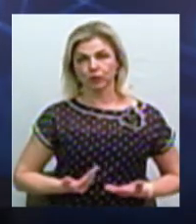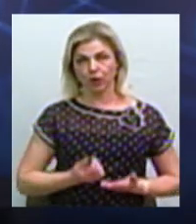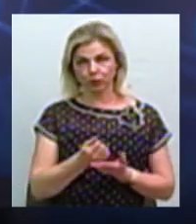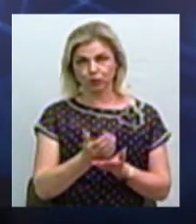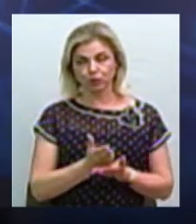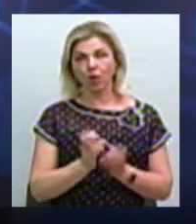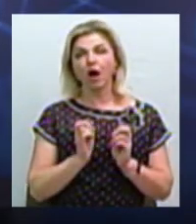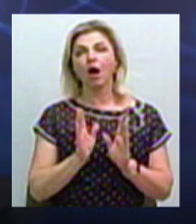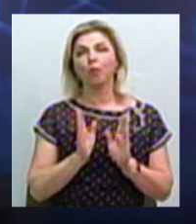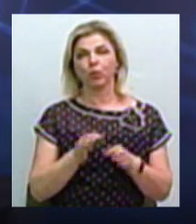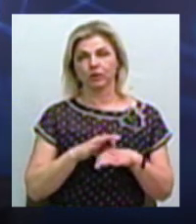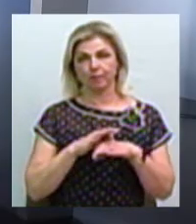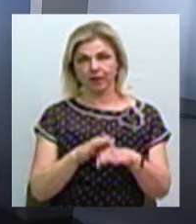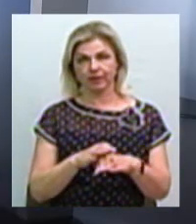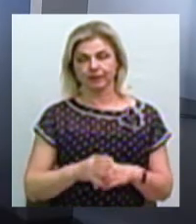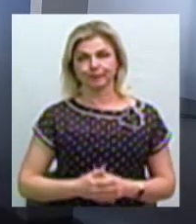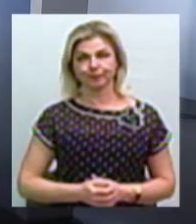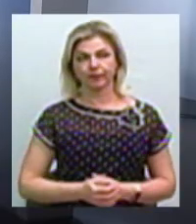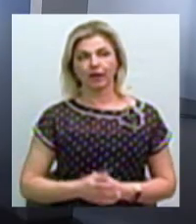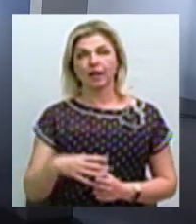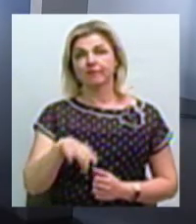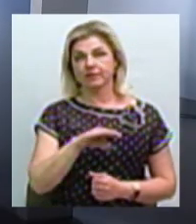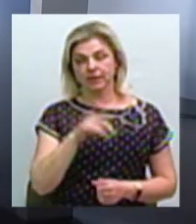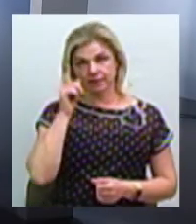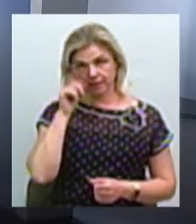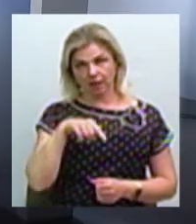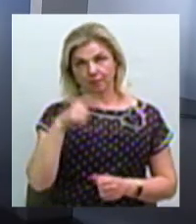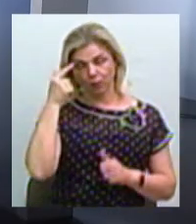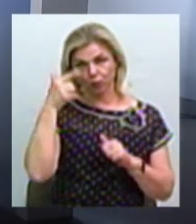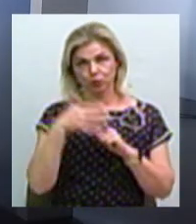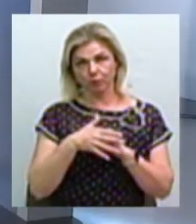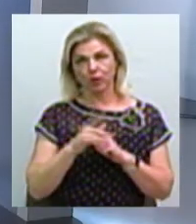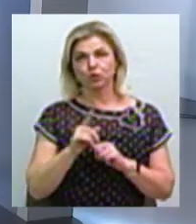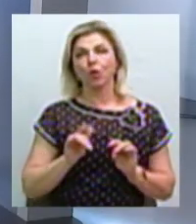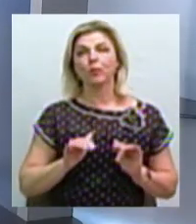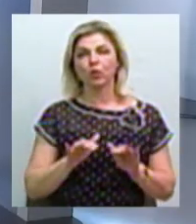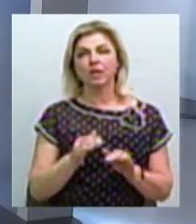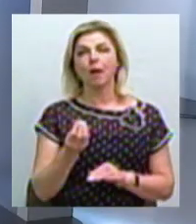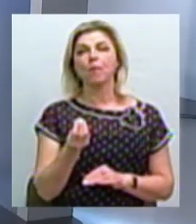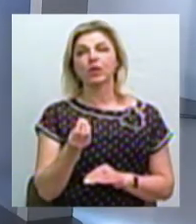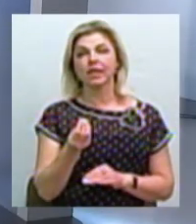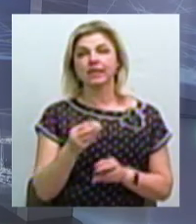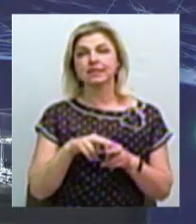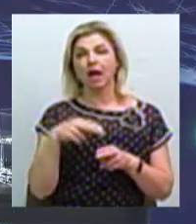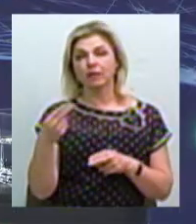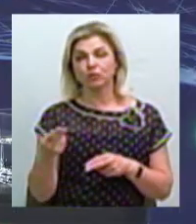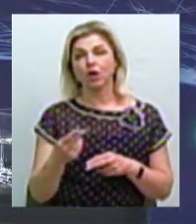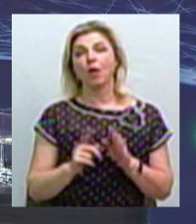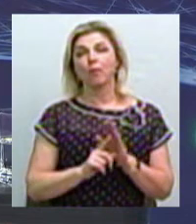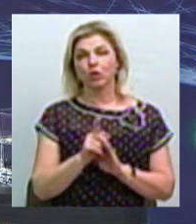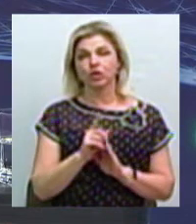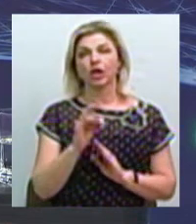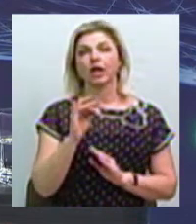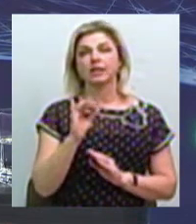відбуватися? Ну, взагалі-то ми всі знаємо і розуміємо, що процес монетизації субсидій розпочався ще починаючи з